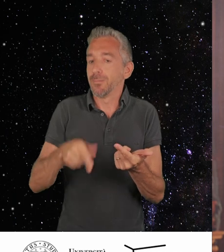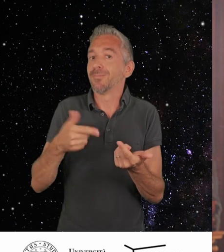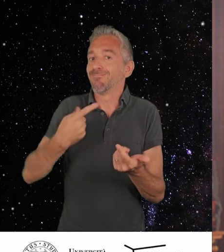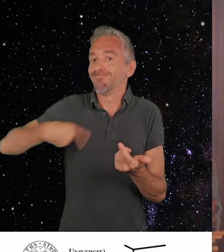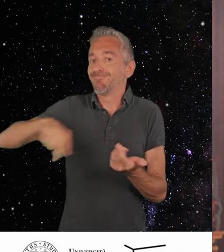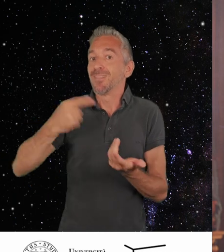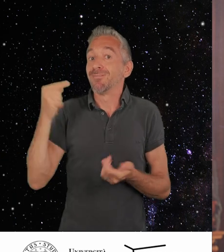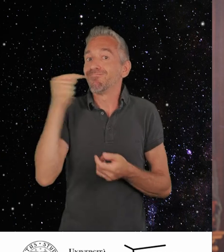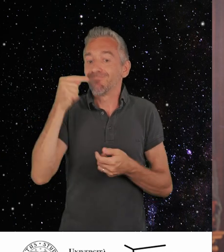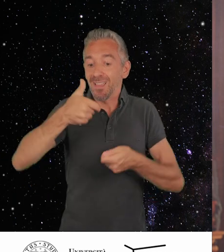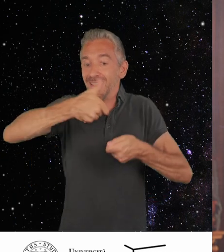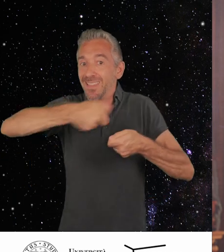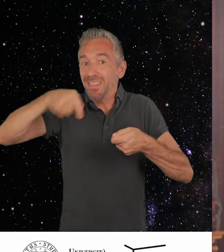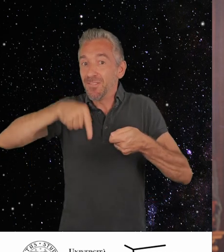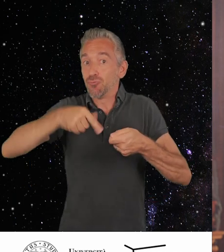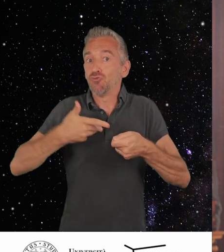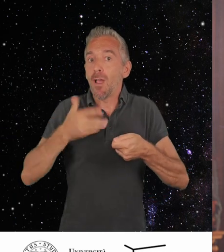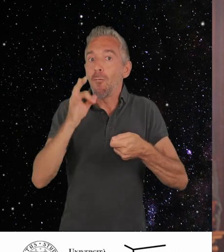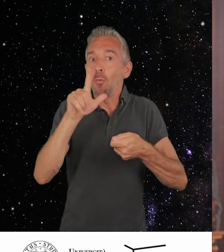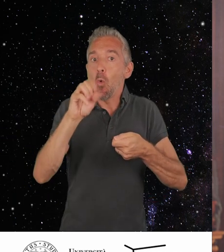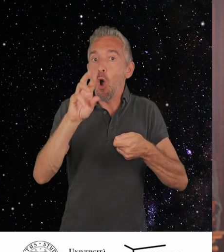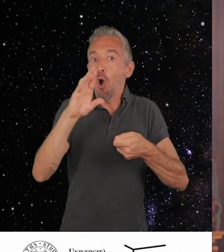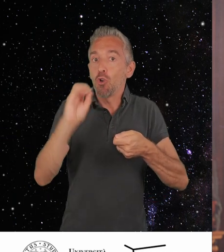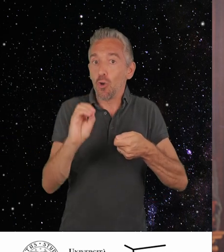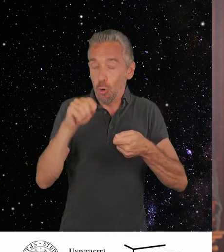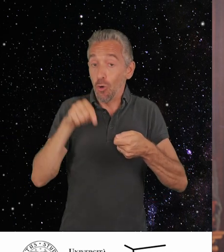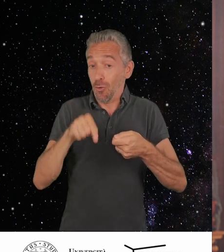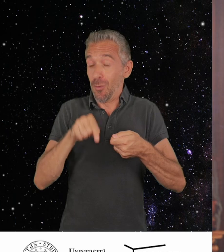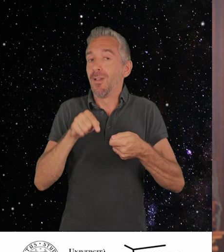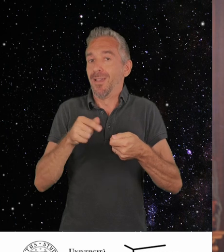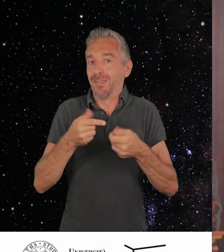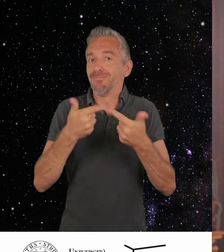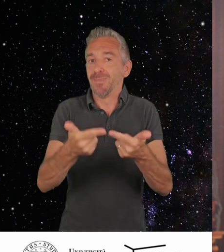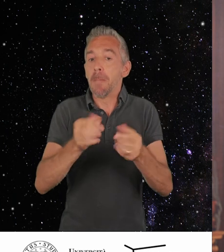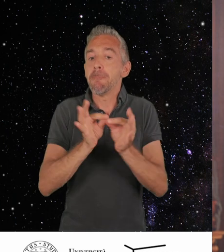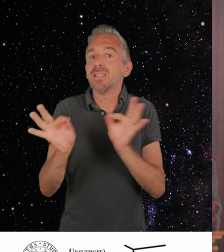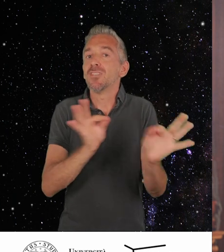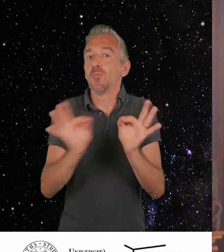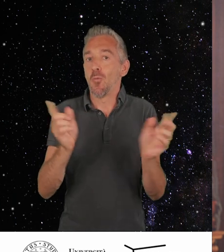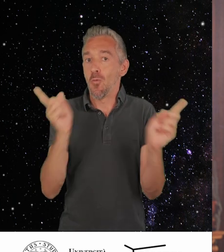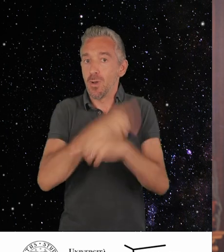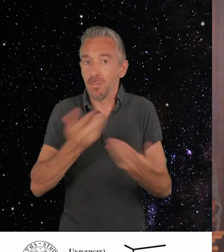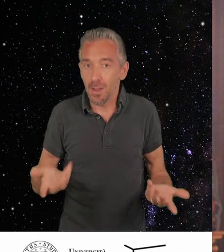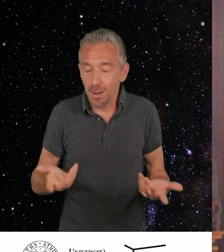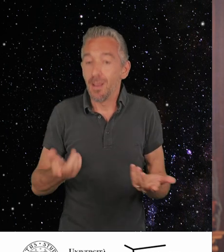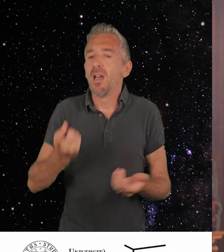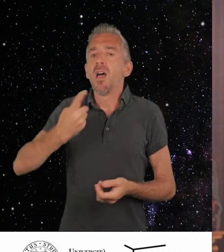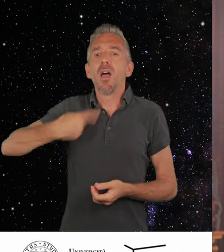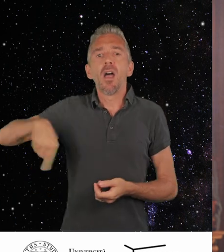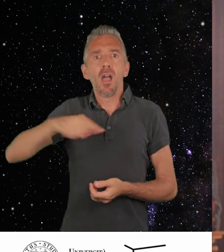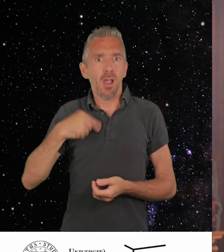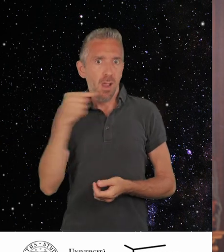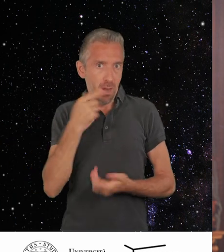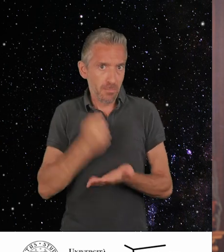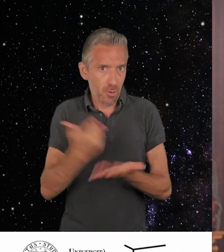dentifrici è contenuto il fluoro? E che questo elemento è molto fastidioso per le nostre misure? Ma visto che lavarsi i denti è caldamente